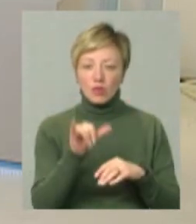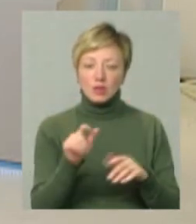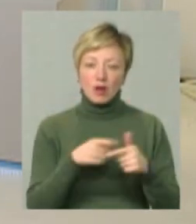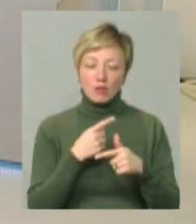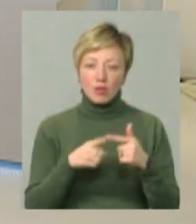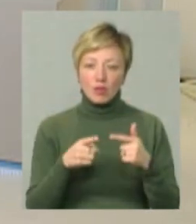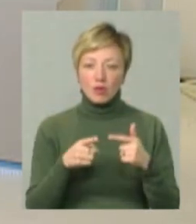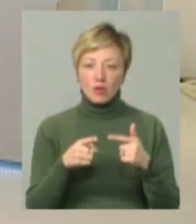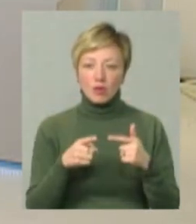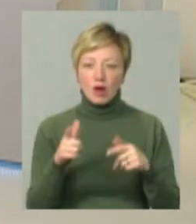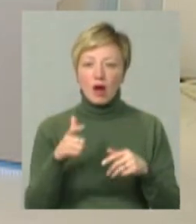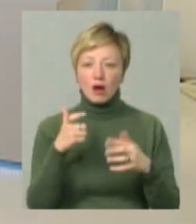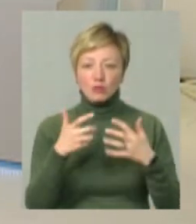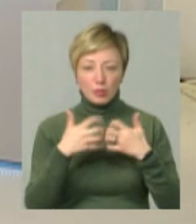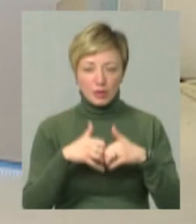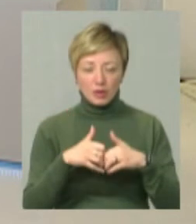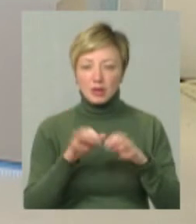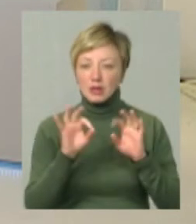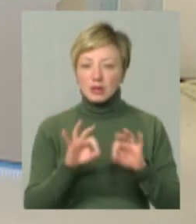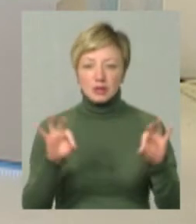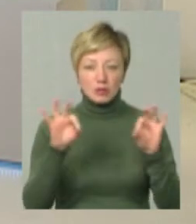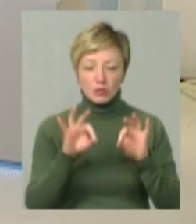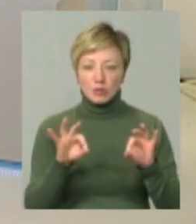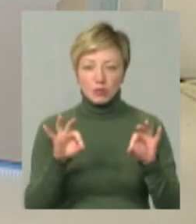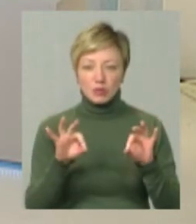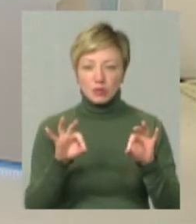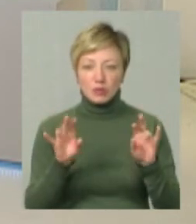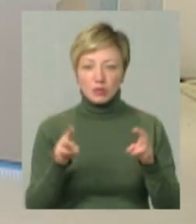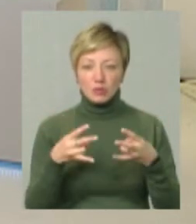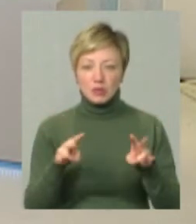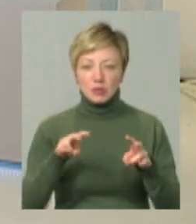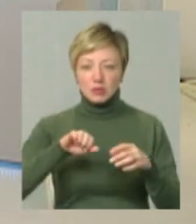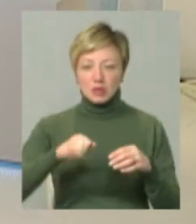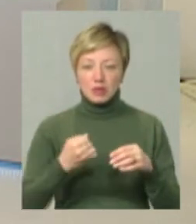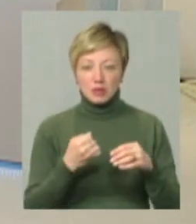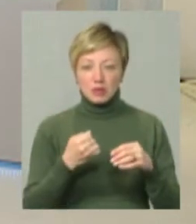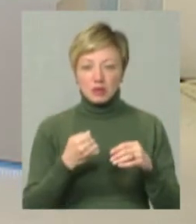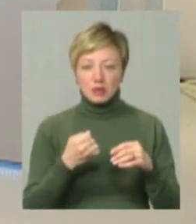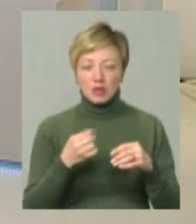домівці, або ж перед газовими приладами. Ні в якому разі не потрібно